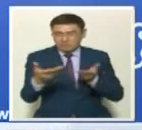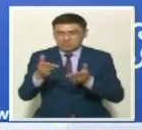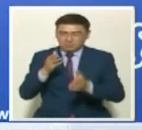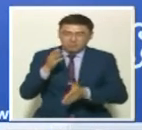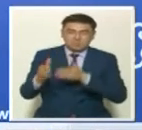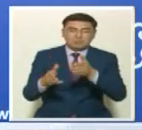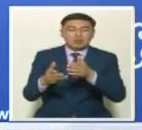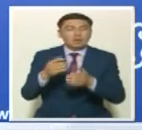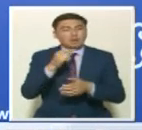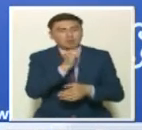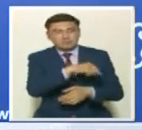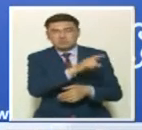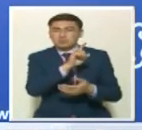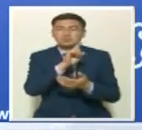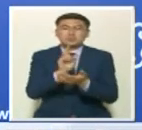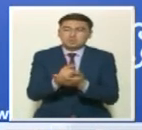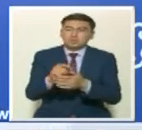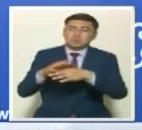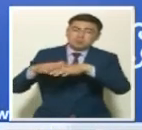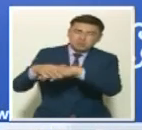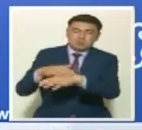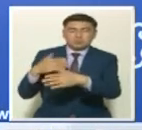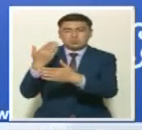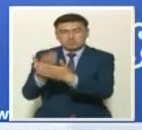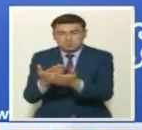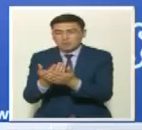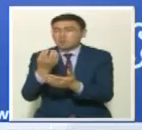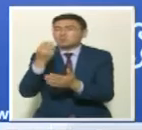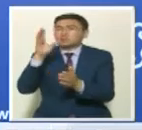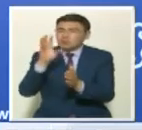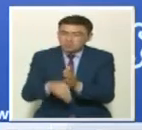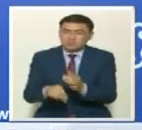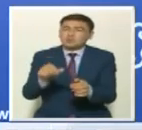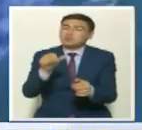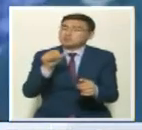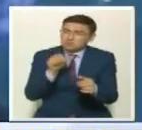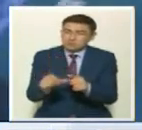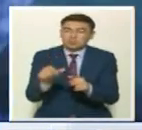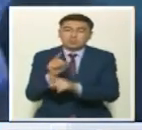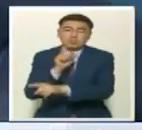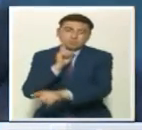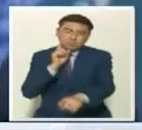жұртшылықты және өсіп келе жатқан жеткіншектерді экологиялық сауаттандыру,